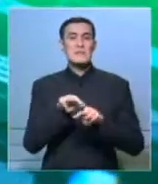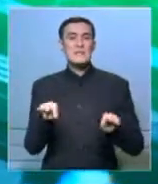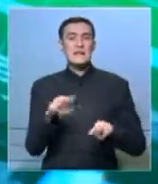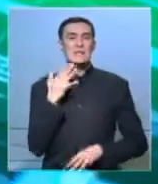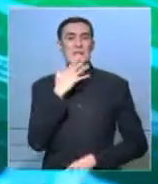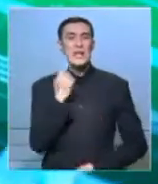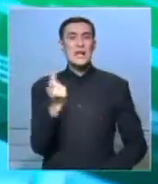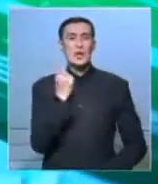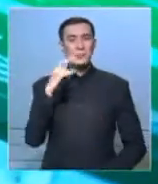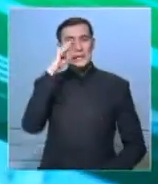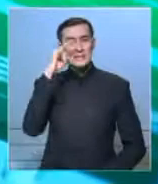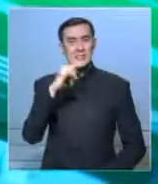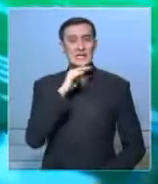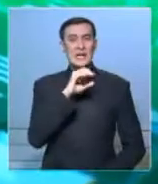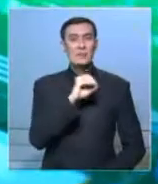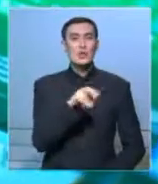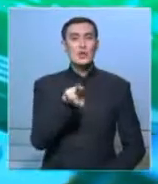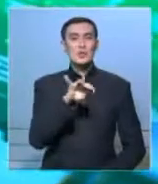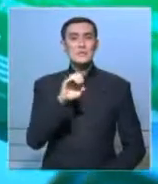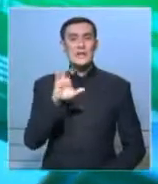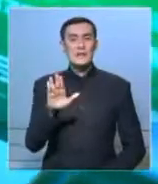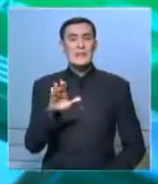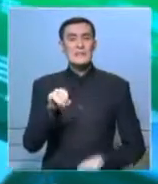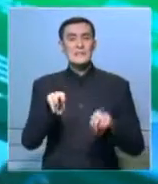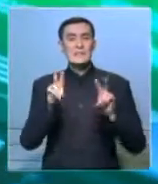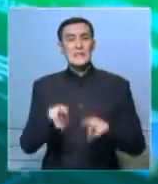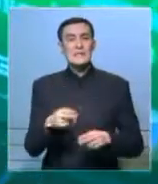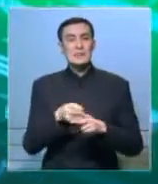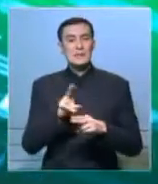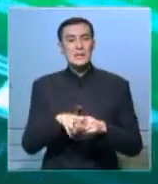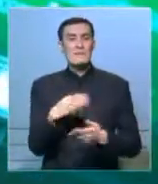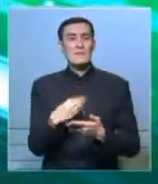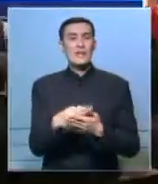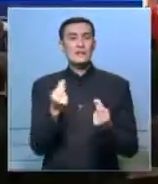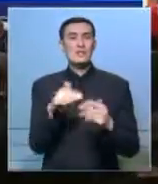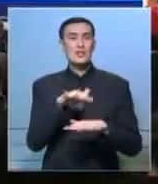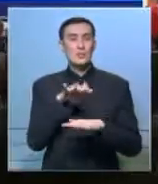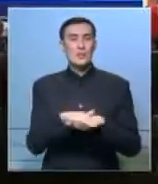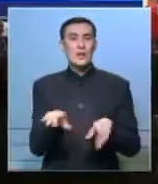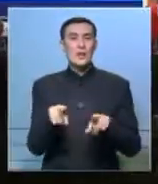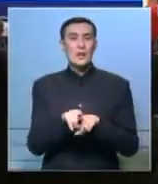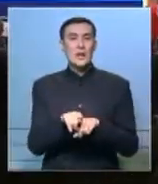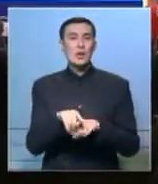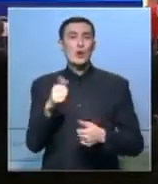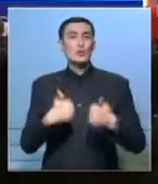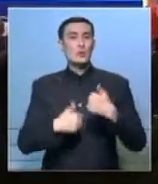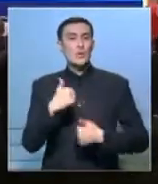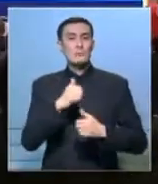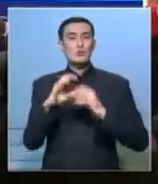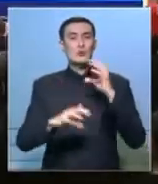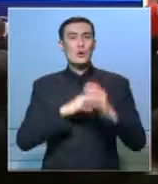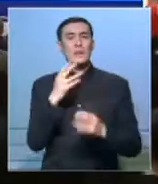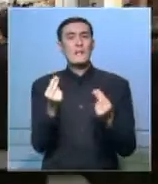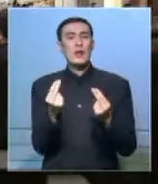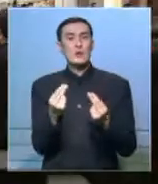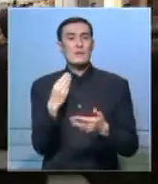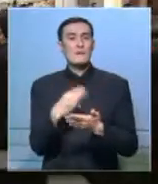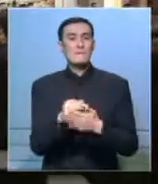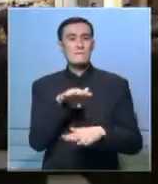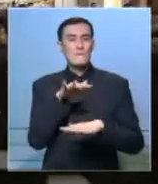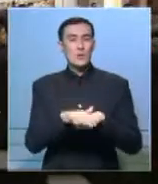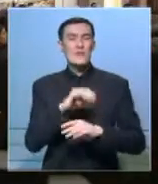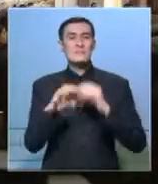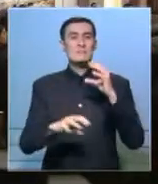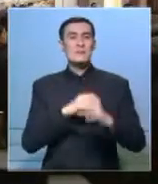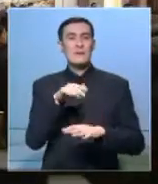национальной экономики нашей страны Ербола Дуса. Эксперты рассматривают этот финансовый институт как потенциального конкурента Международного валютного фонда и